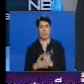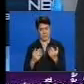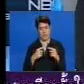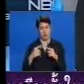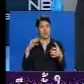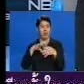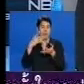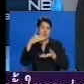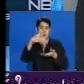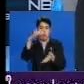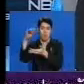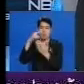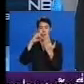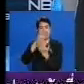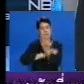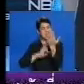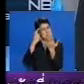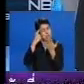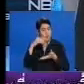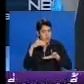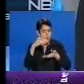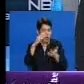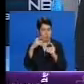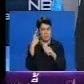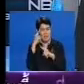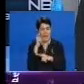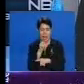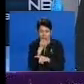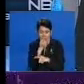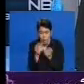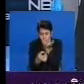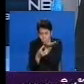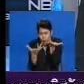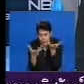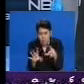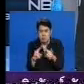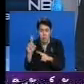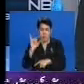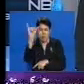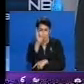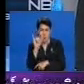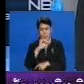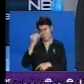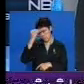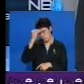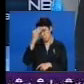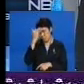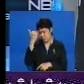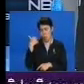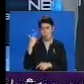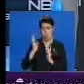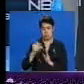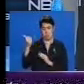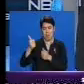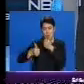ต่อกันที่เรื่องของการส่งออกนะคะไทยมีโอกาสสูญเสียตลาดส่งออกไก่ปรุงสุกค่ะที่สําคัญทั้งสหภาพยุโรปและญี่ปุ่นเนื่องจากว่าคู่แข่งมี